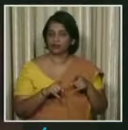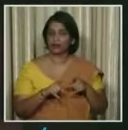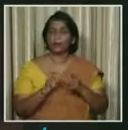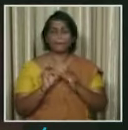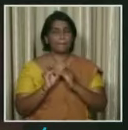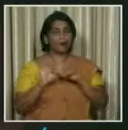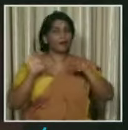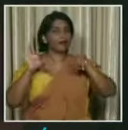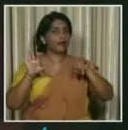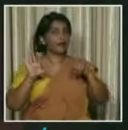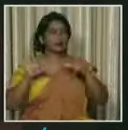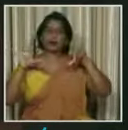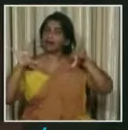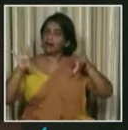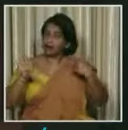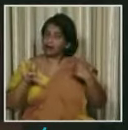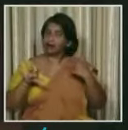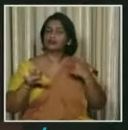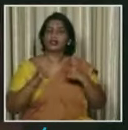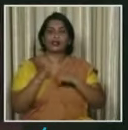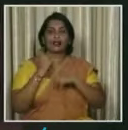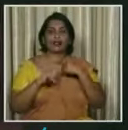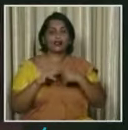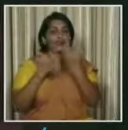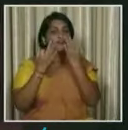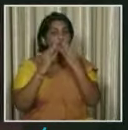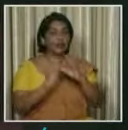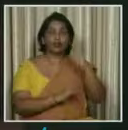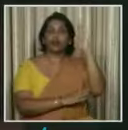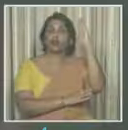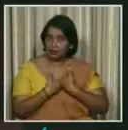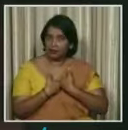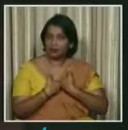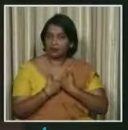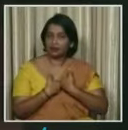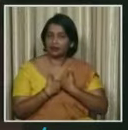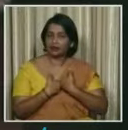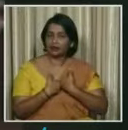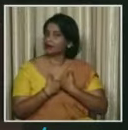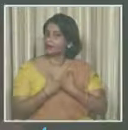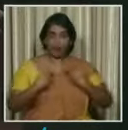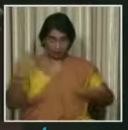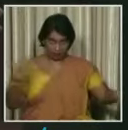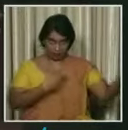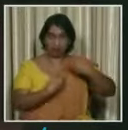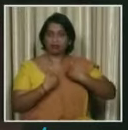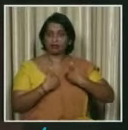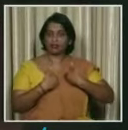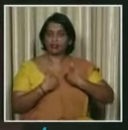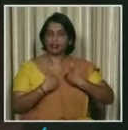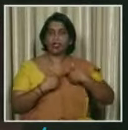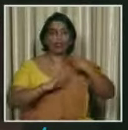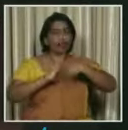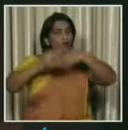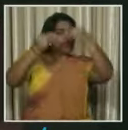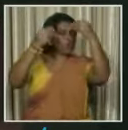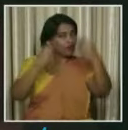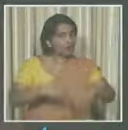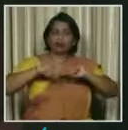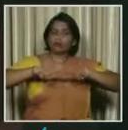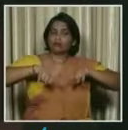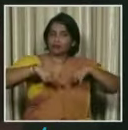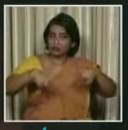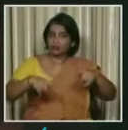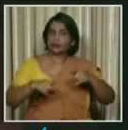බිලියන 600-700 බදු සහන වලට අතීස්සුවේ අපිද, මේ විපක්ෂයේ අපිද, රට බංකොලොත් කරන